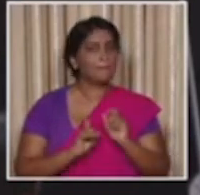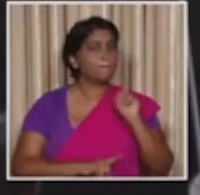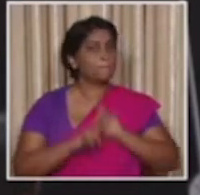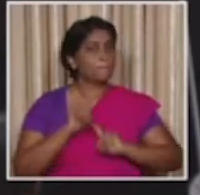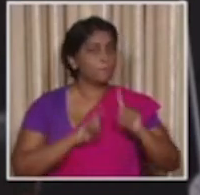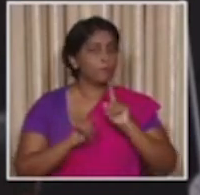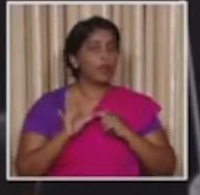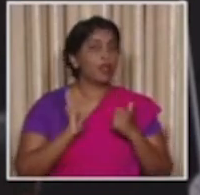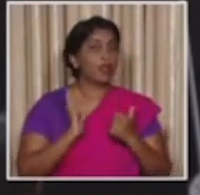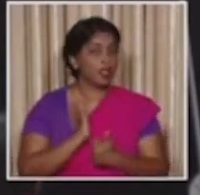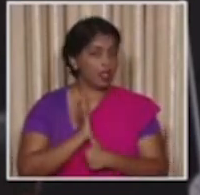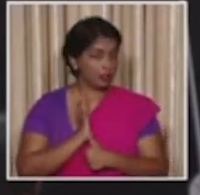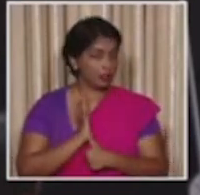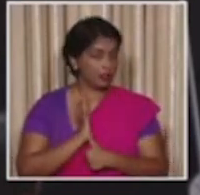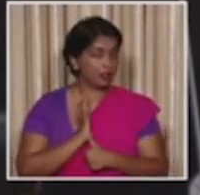පාර්ලිමේන්තු පනතකුයි